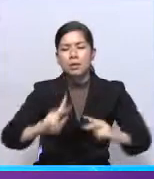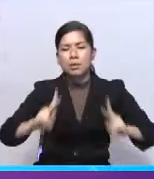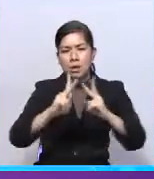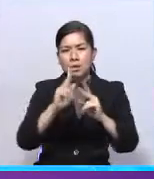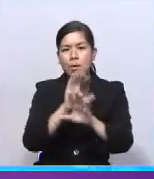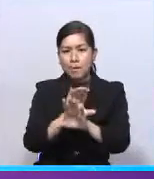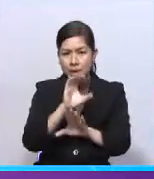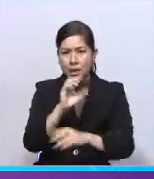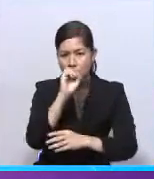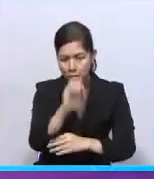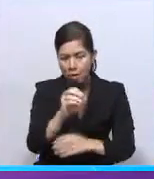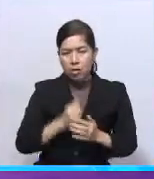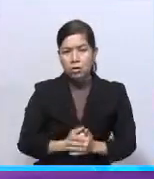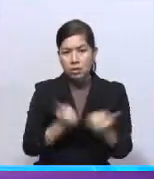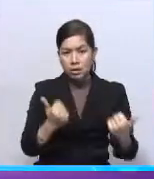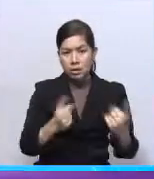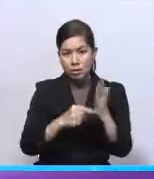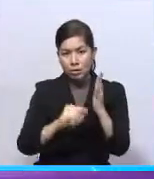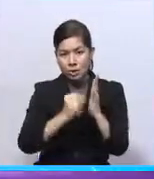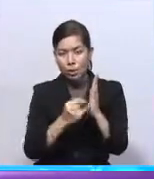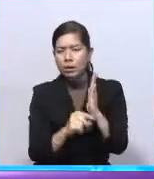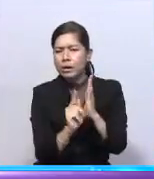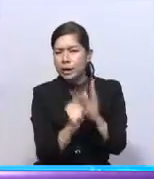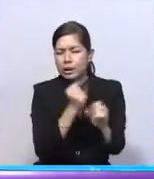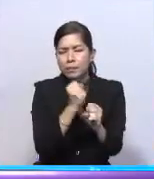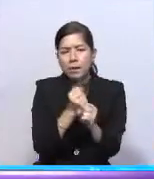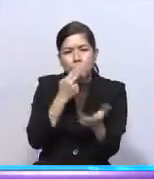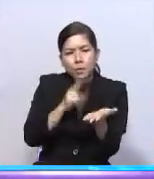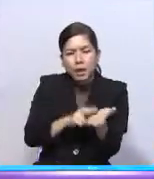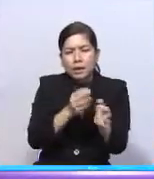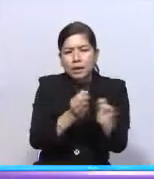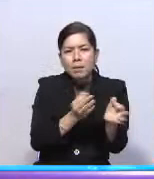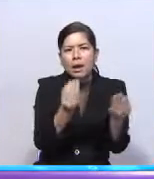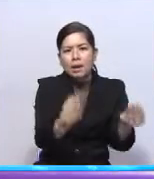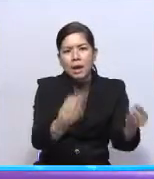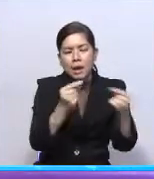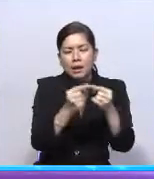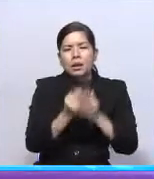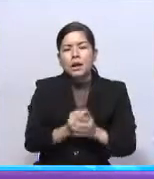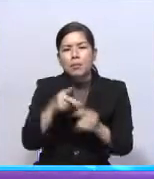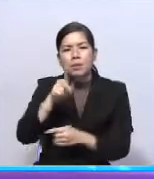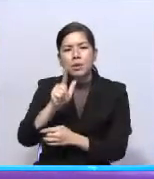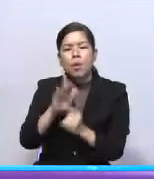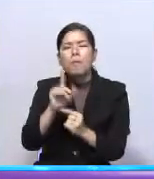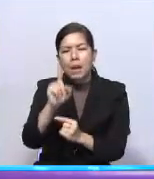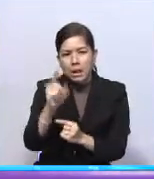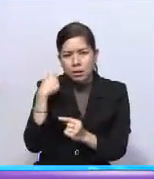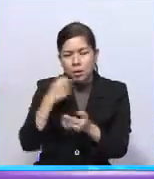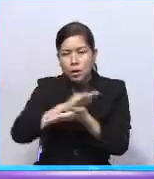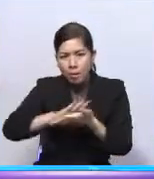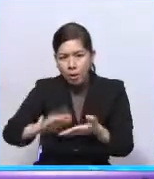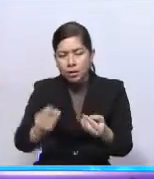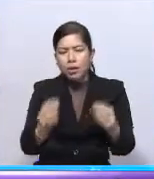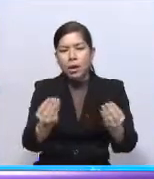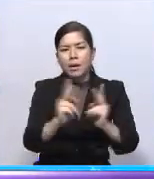ระทรวงมหาดไทยนะครับก็บอกว่าทางจังหวัดขอนแก่นได้ทำหนังสือชี้แจงเรื่องนี้ส่งให้ปลัดกระทรวงมหาดไทยเป็นที่เรียบร้อยแล้วและส่งต่อให้คณะกรรม